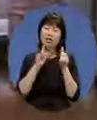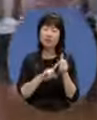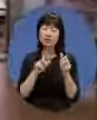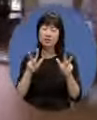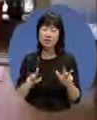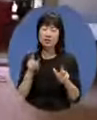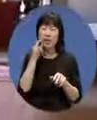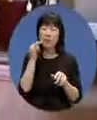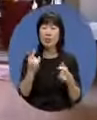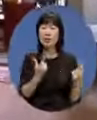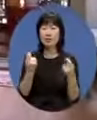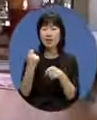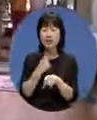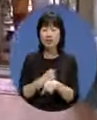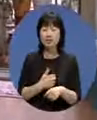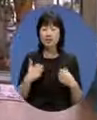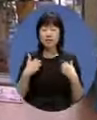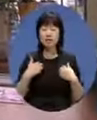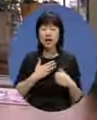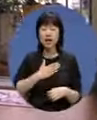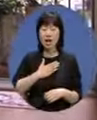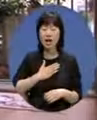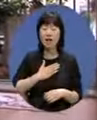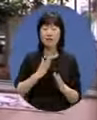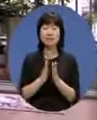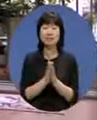이제 엄마와 함께하는 즐거움을